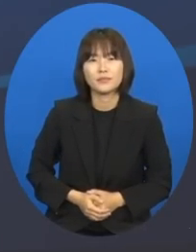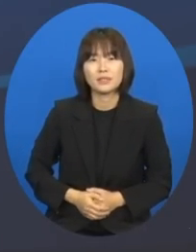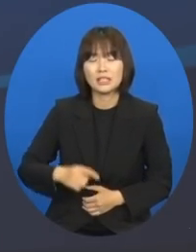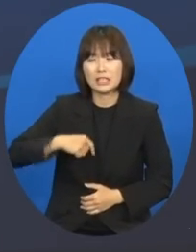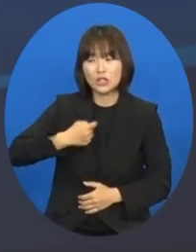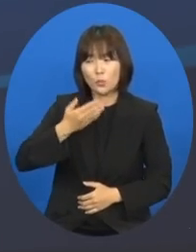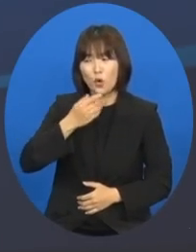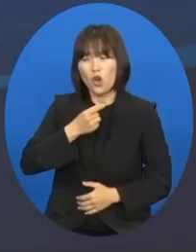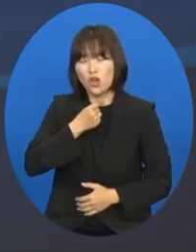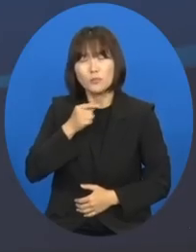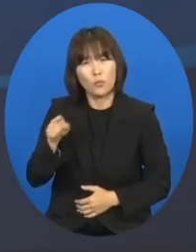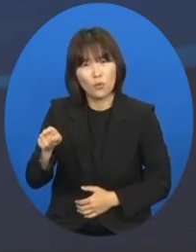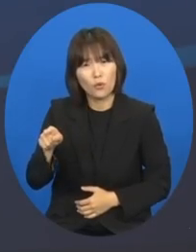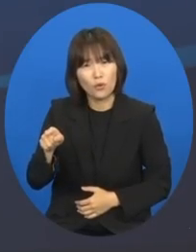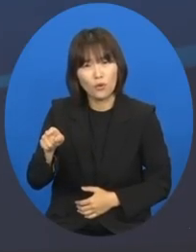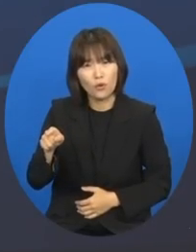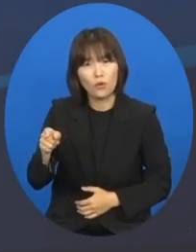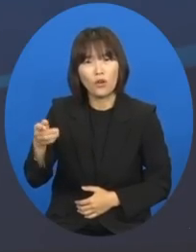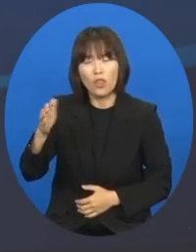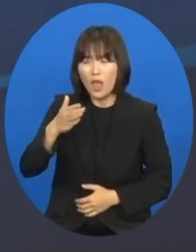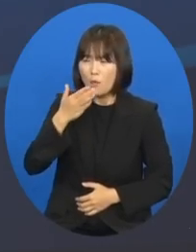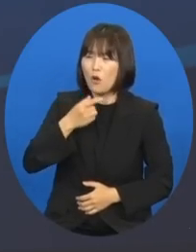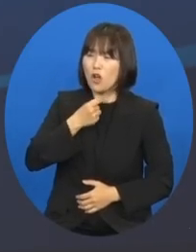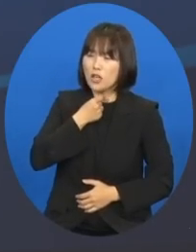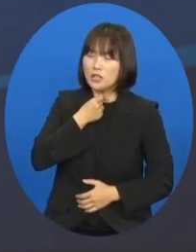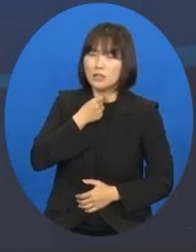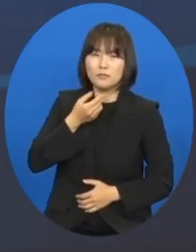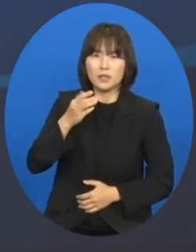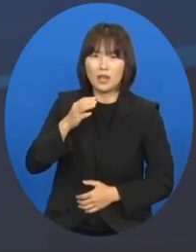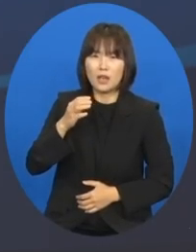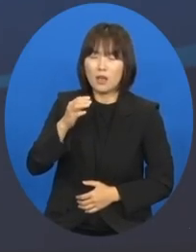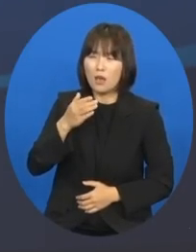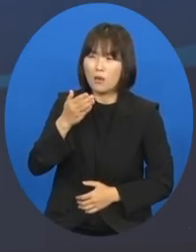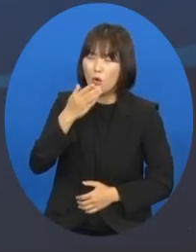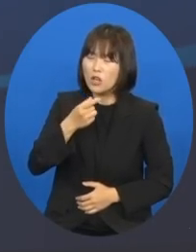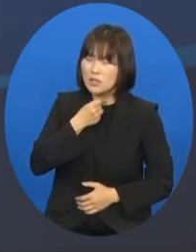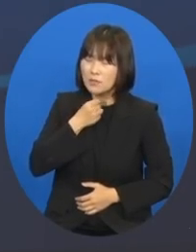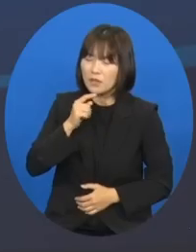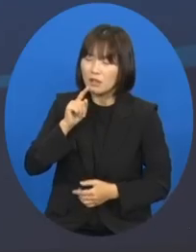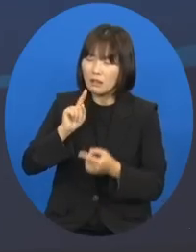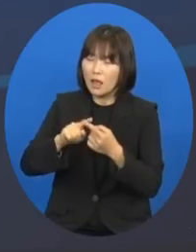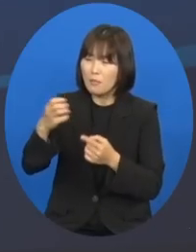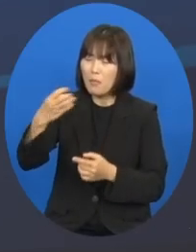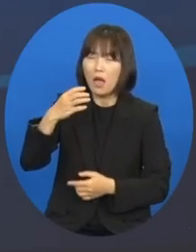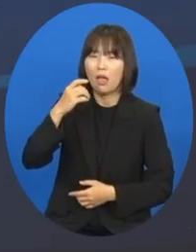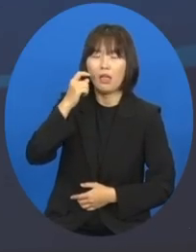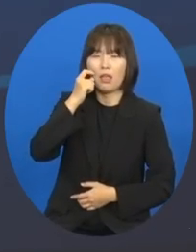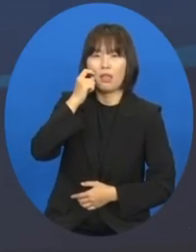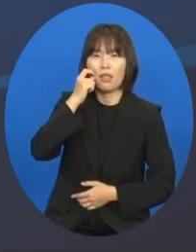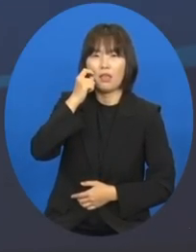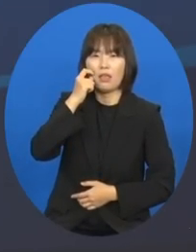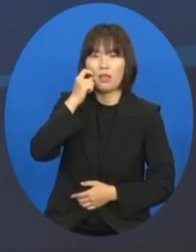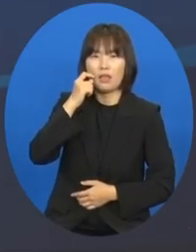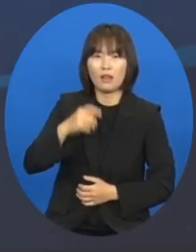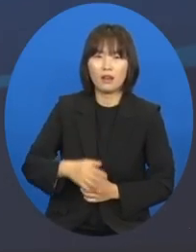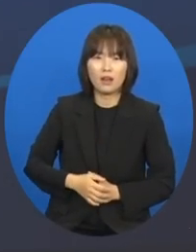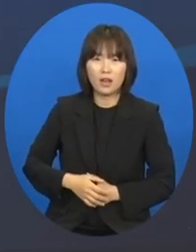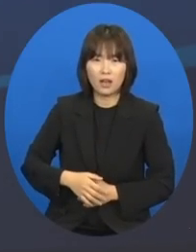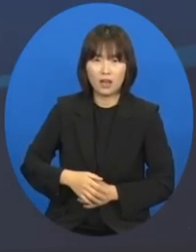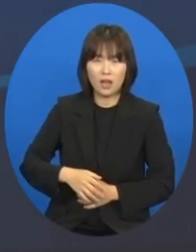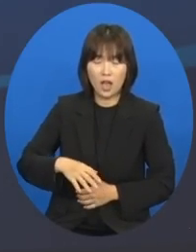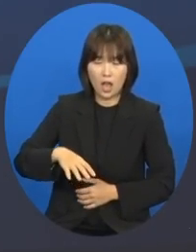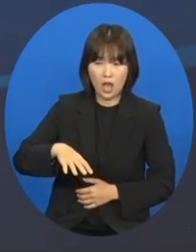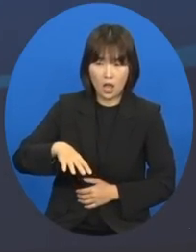그걸 먹고 싶은 거예요 먹고 싶은데 먹고 싶다는 말을 못하는 거예요 그리고 자기가 먼저 자기 기준으로